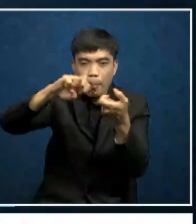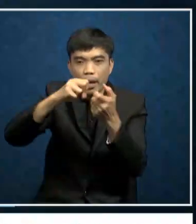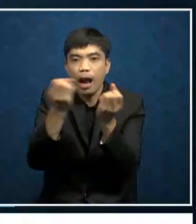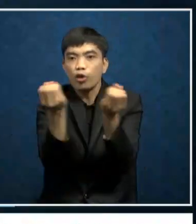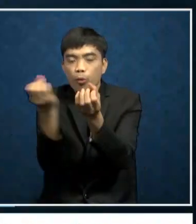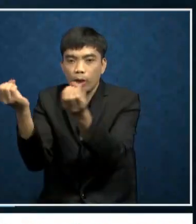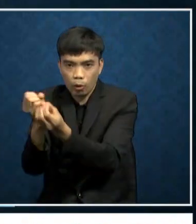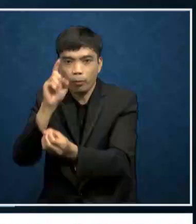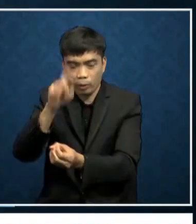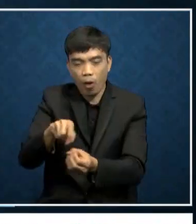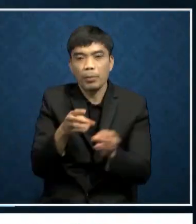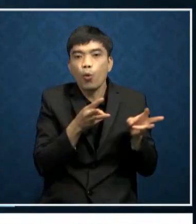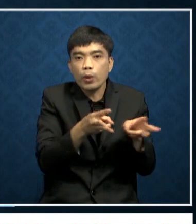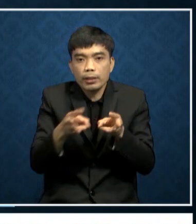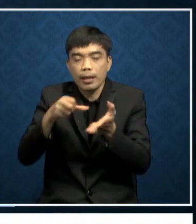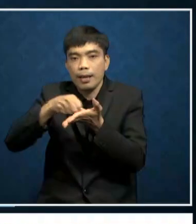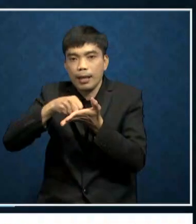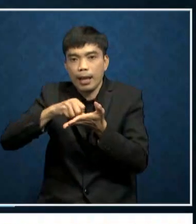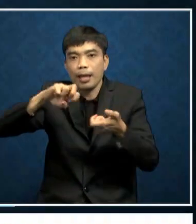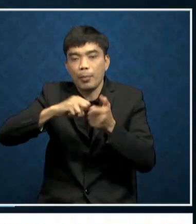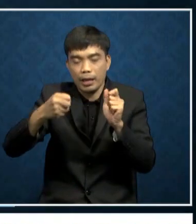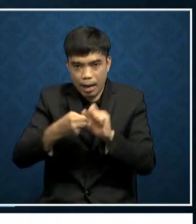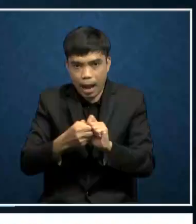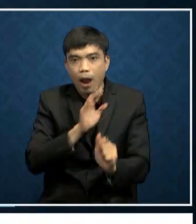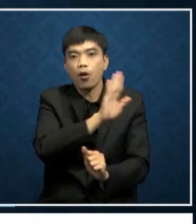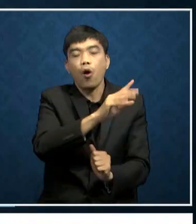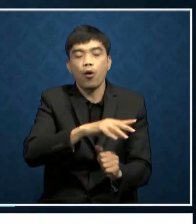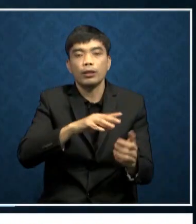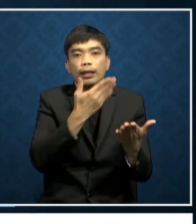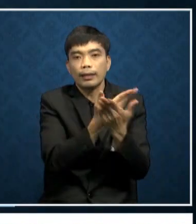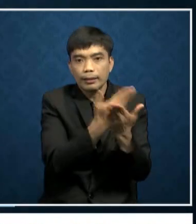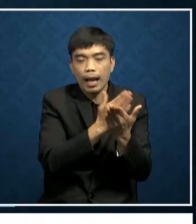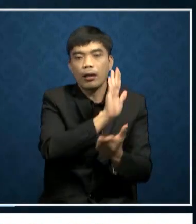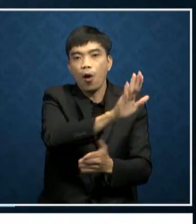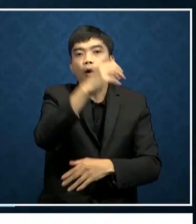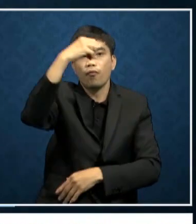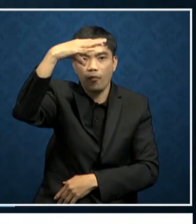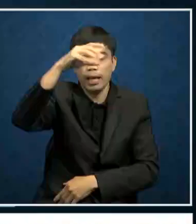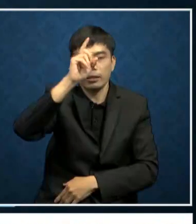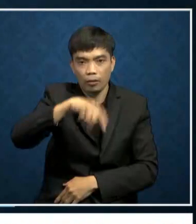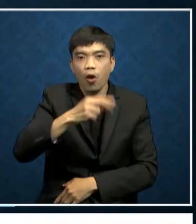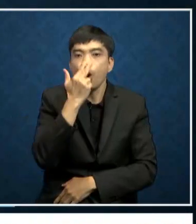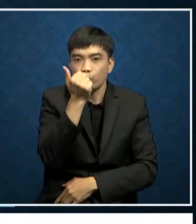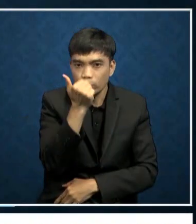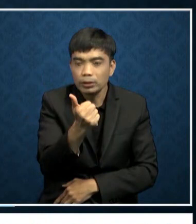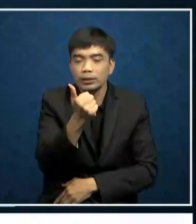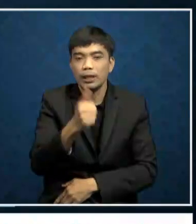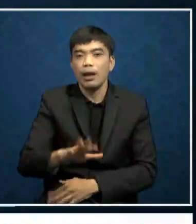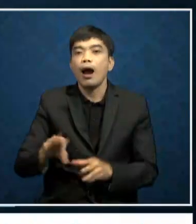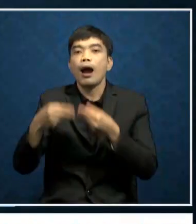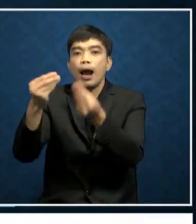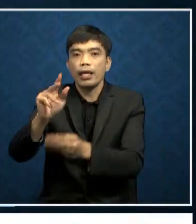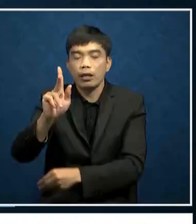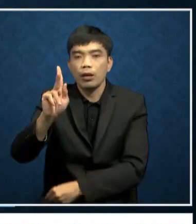กระทบกับสถานะกับสถานะทางการเงินหรือเครดิตทางการเงินของการไฟฟ้าจึงอยากให้ทางกกพ